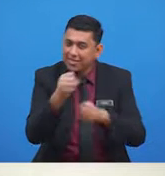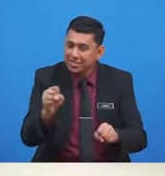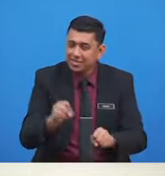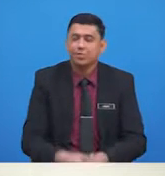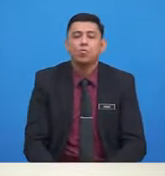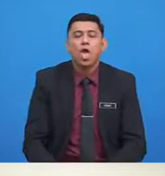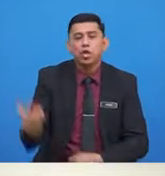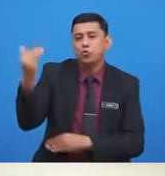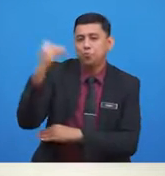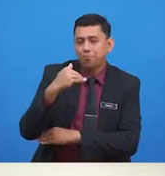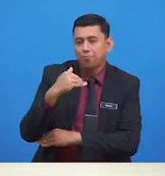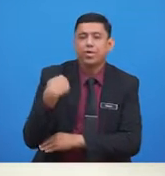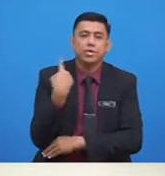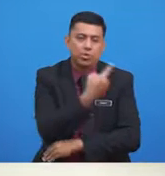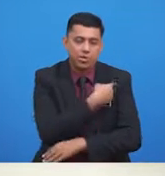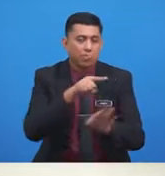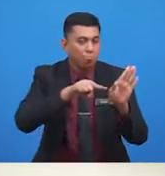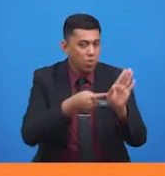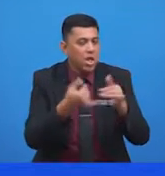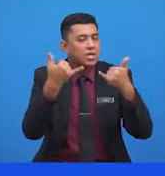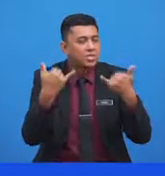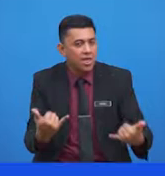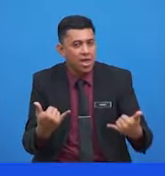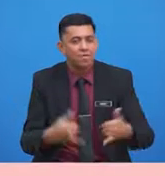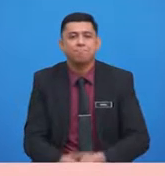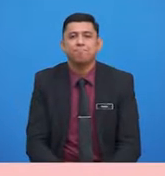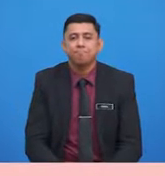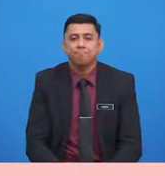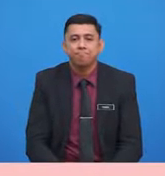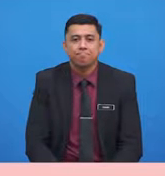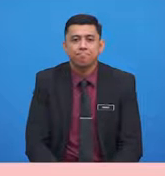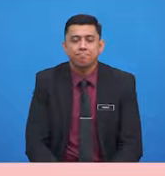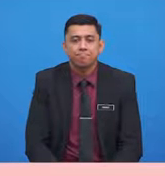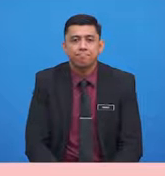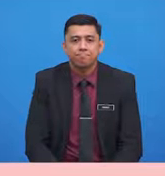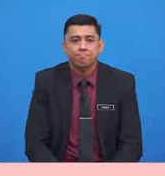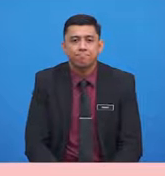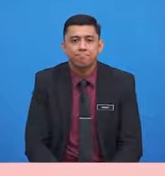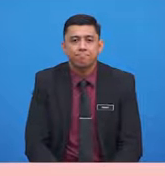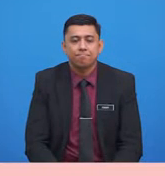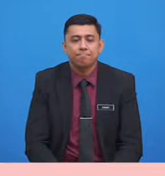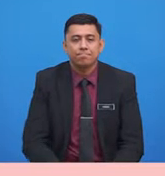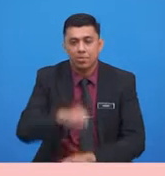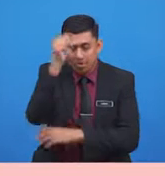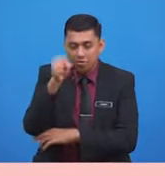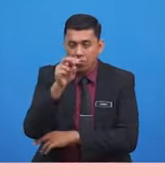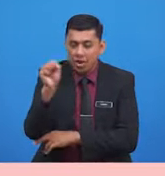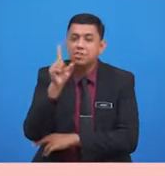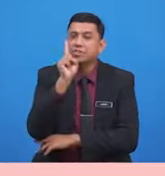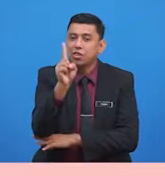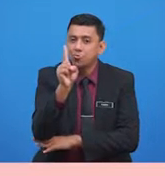Jom kita mula sekarang. soalan